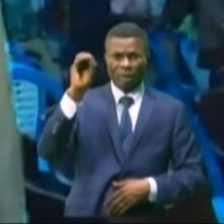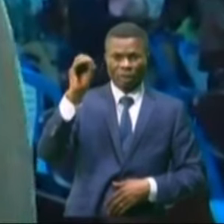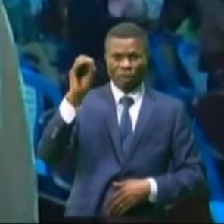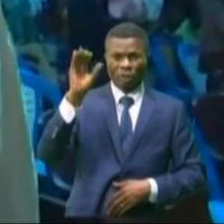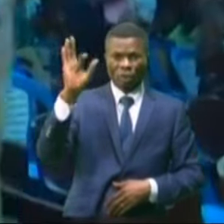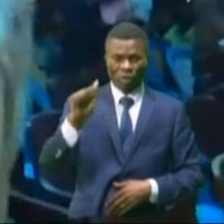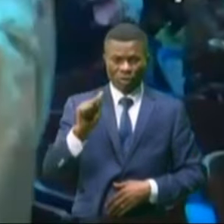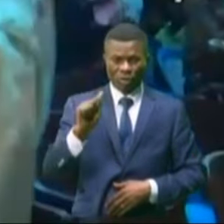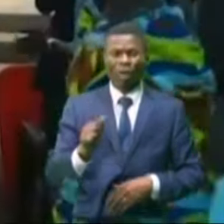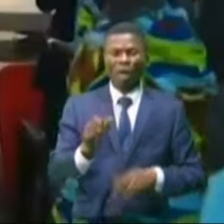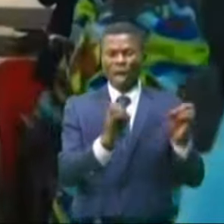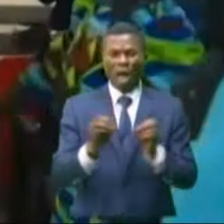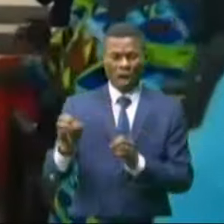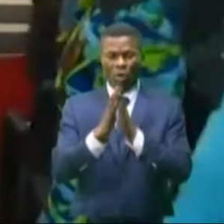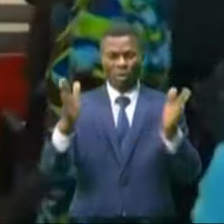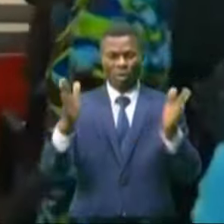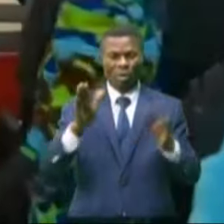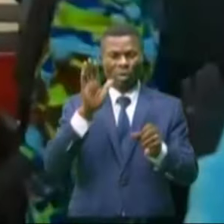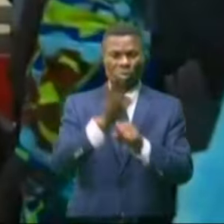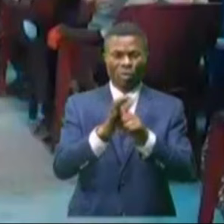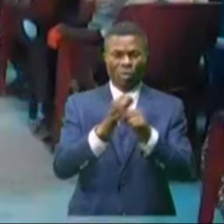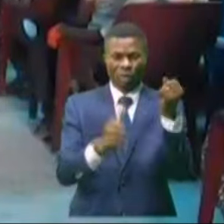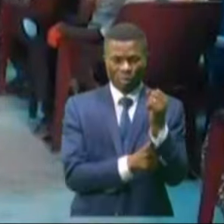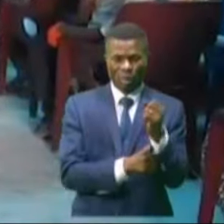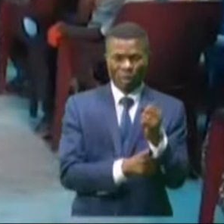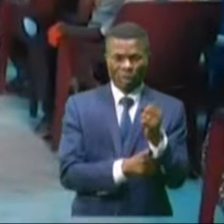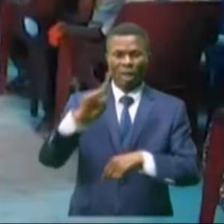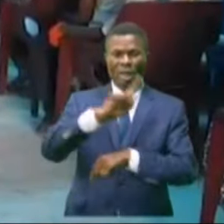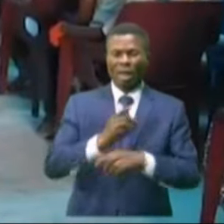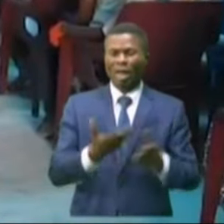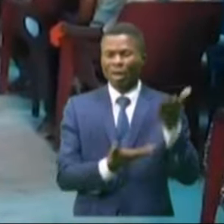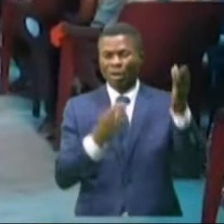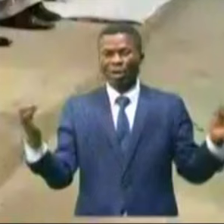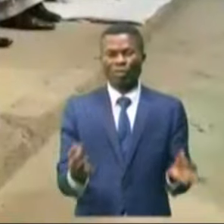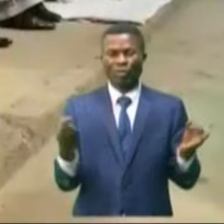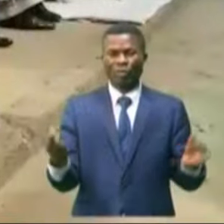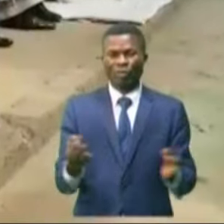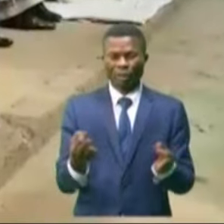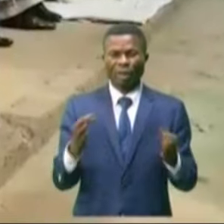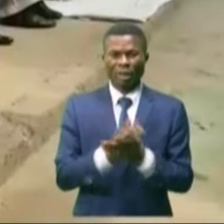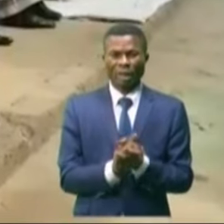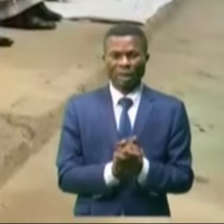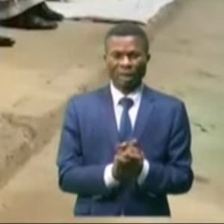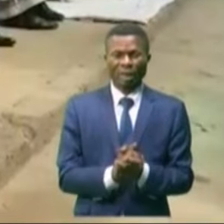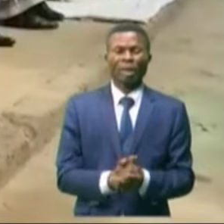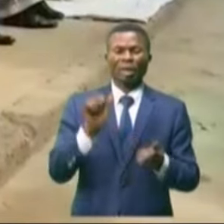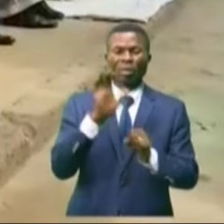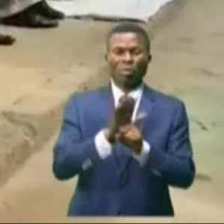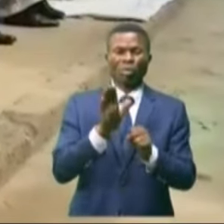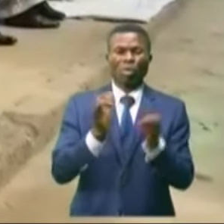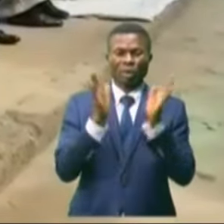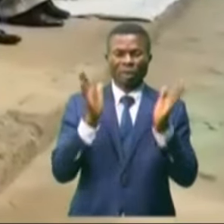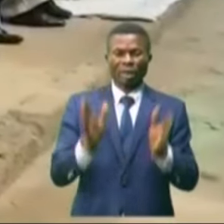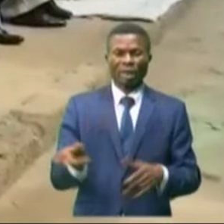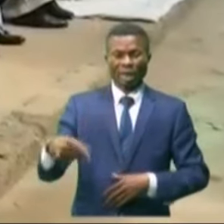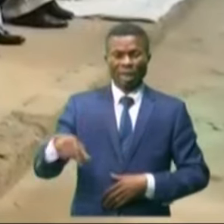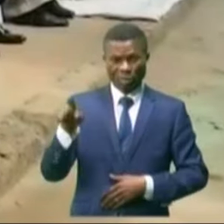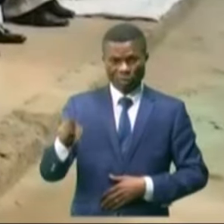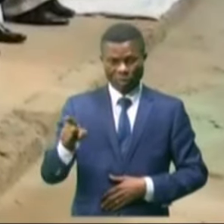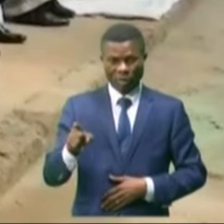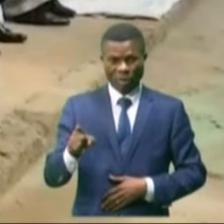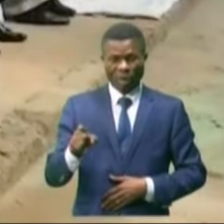présence d'une assemblée nombreuse. La semaine solennelle, concélébrée par 8 prêtres, a réuni des fidèles de toute la région. Parmi